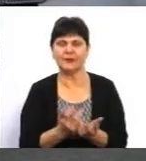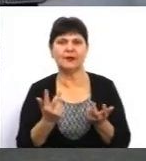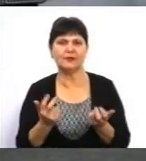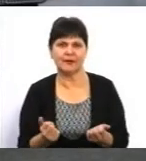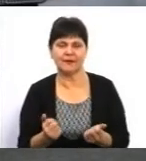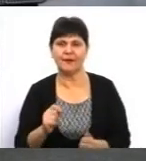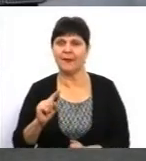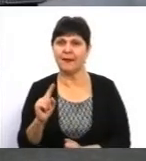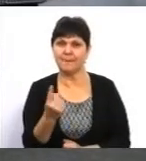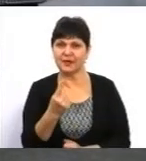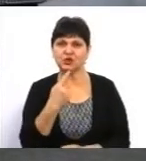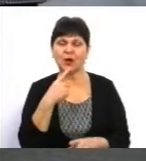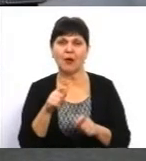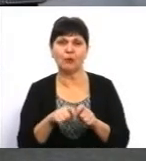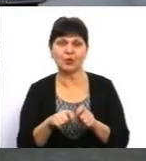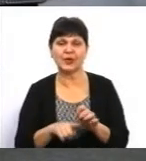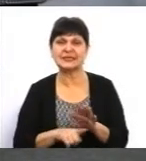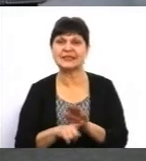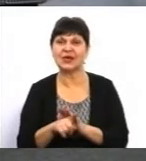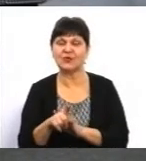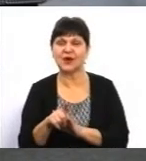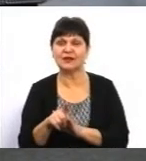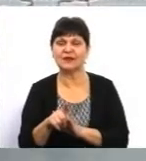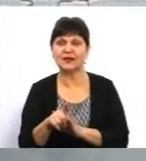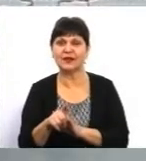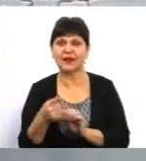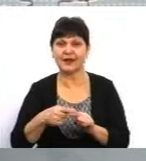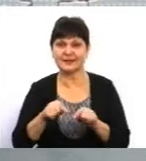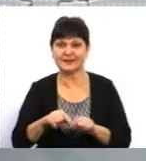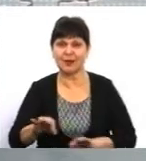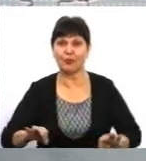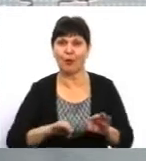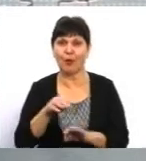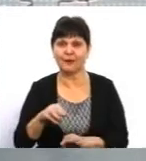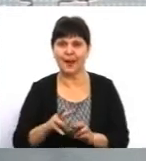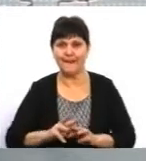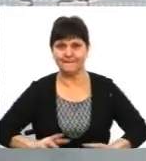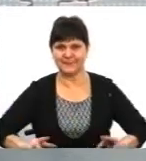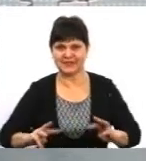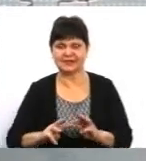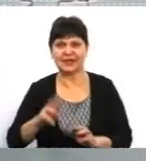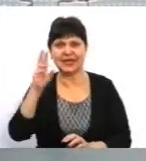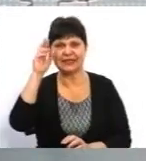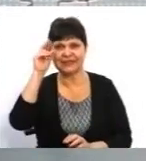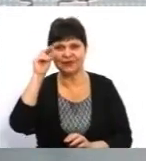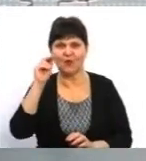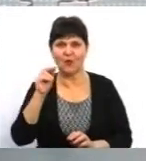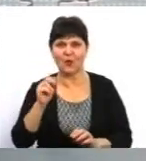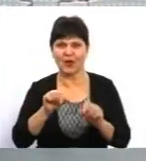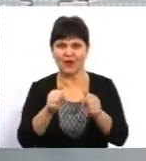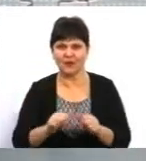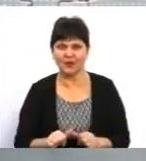ніж пробувати запускати в тестовому режимі цей проєкт, Міністерством цифрової трансформації було анонсовано,